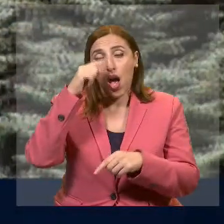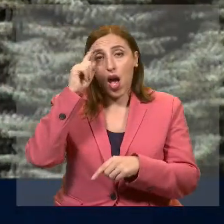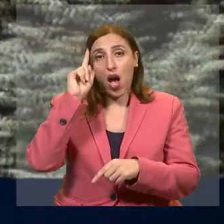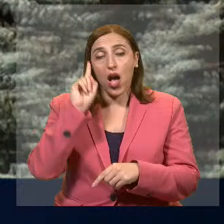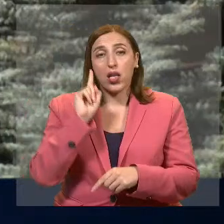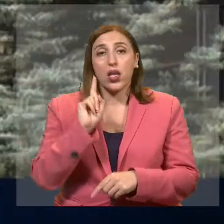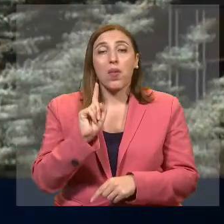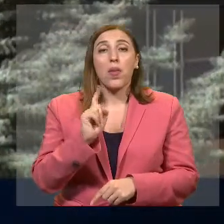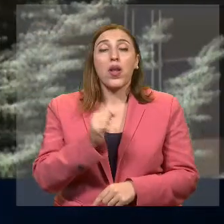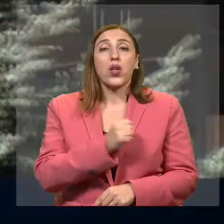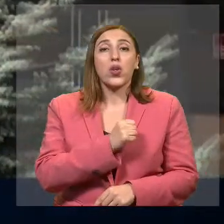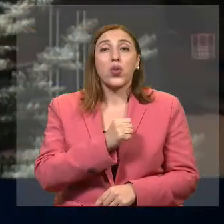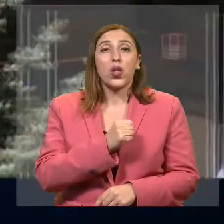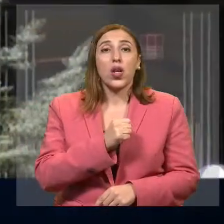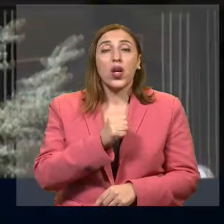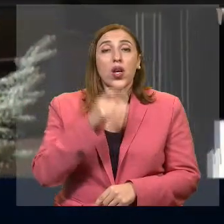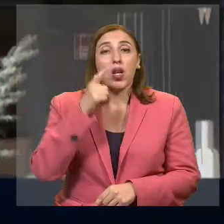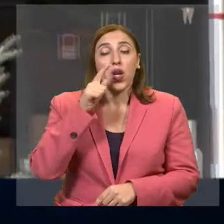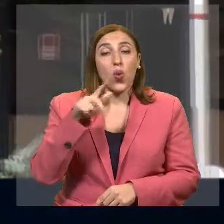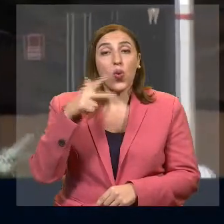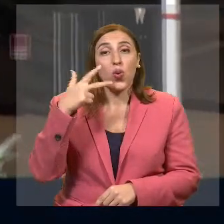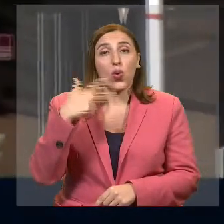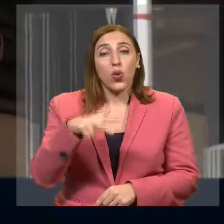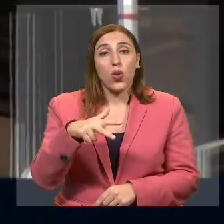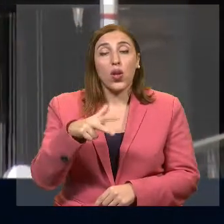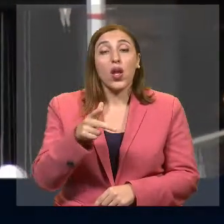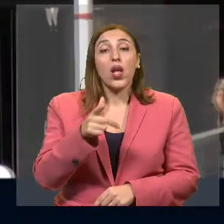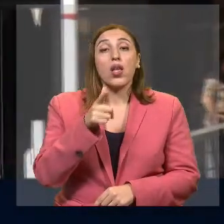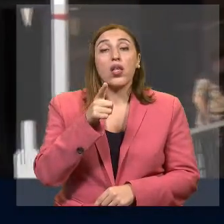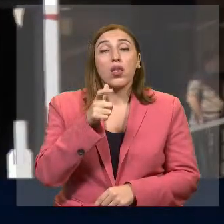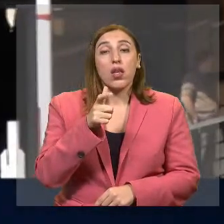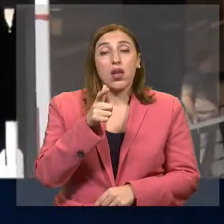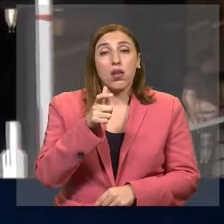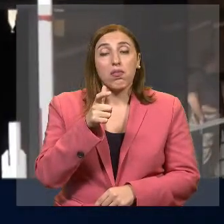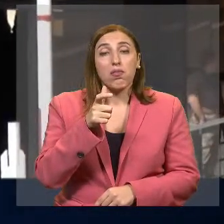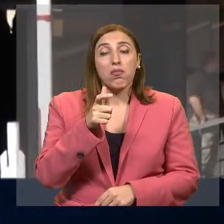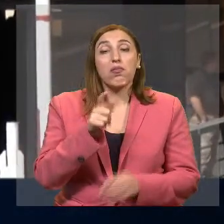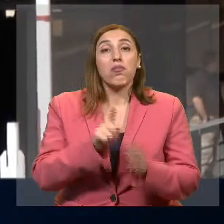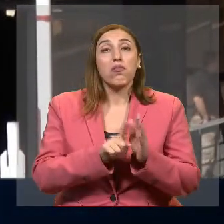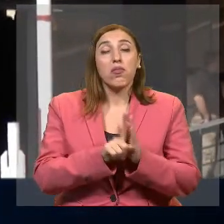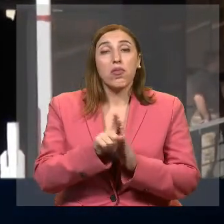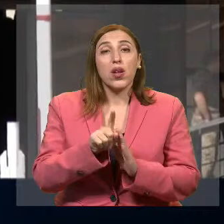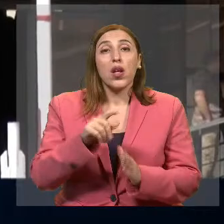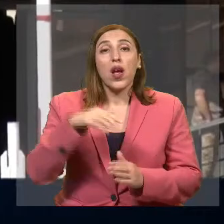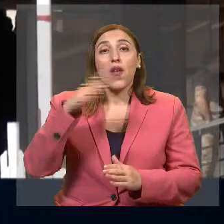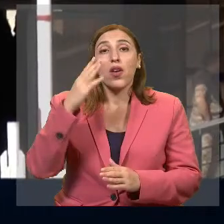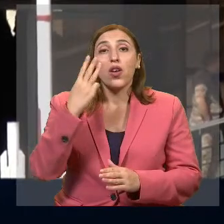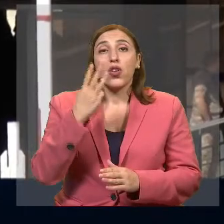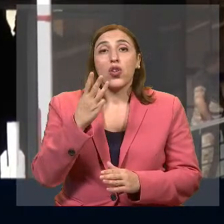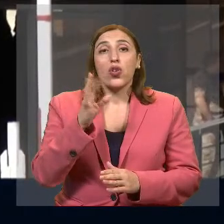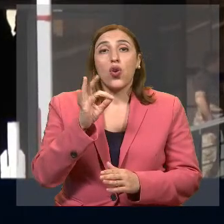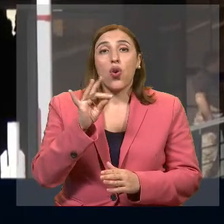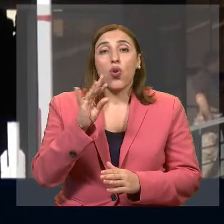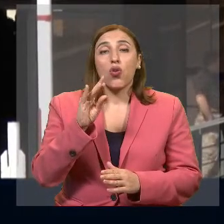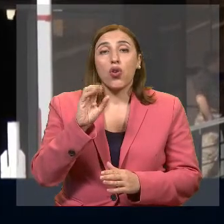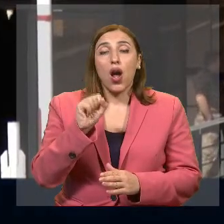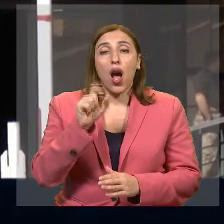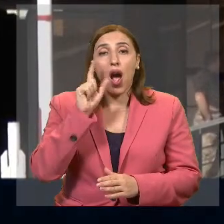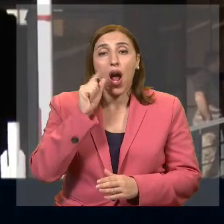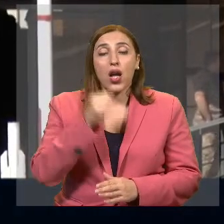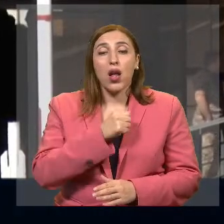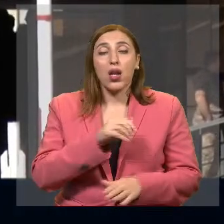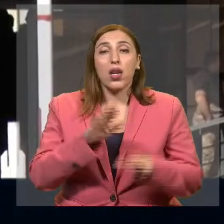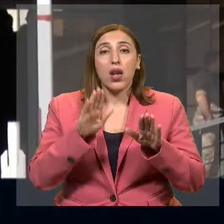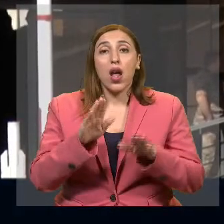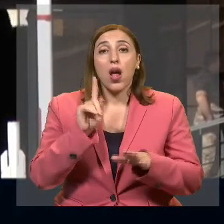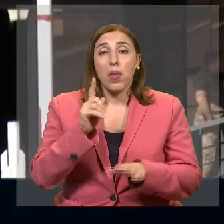Ադրբեջանի զինուժը 2:30-ի սահմաններում հրաձգային զենքից կրակ է բացել վերին շորժայի հայկական դիրքերի ուղությամբ։